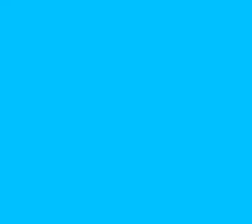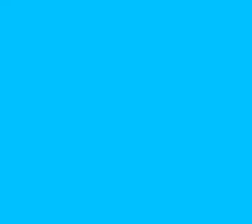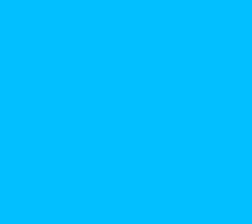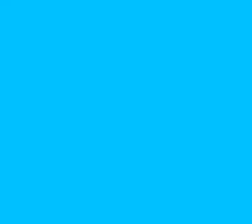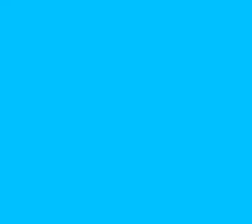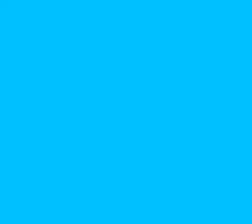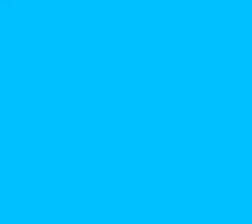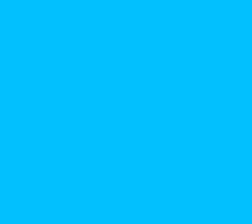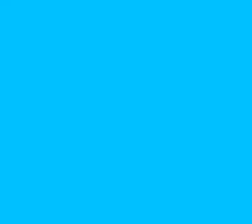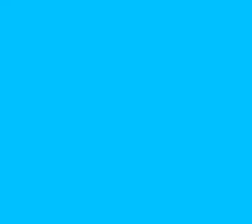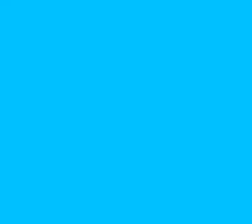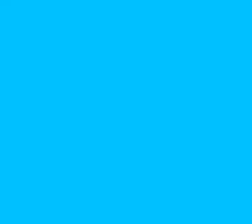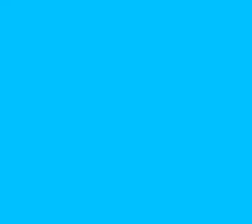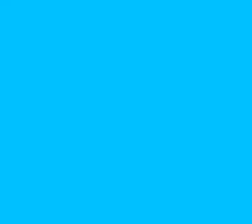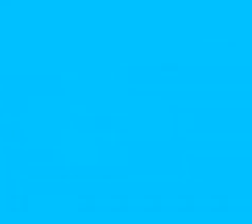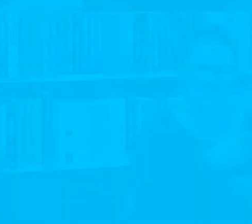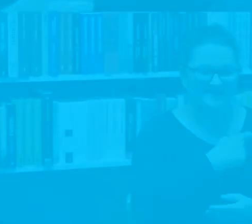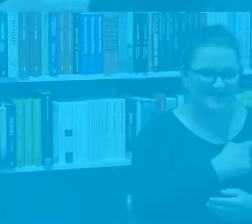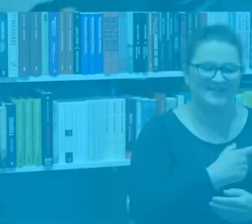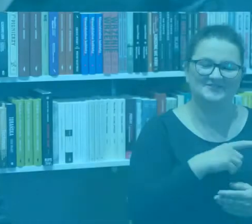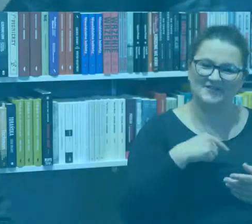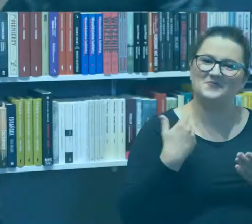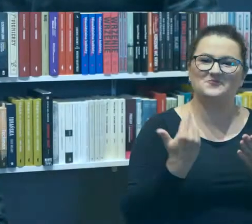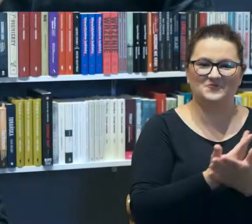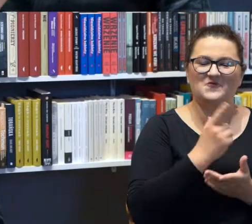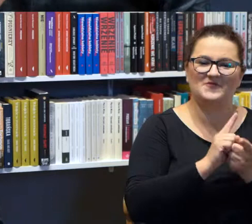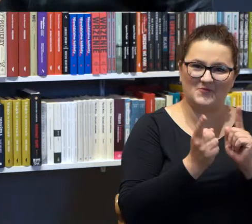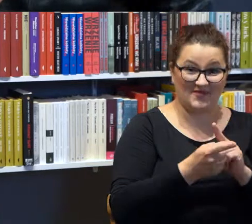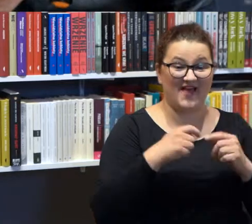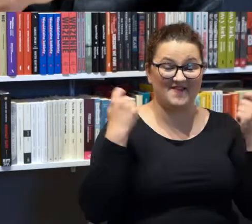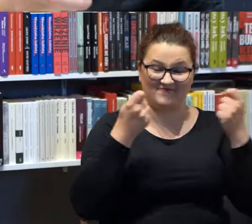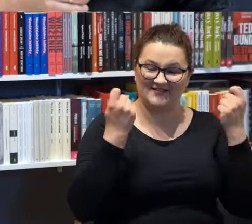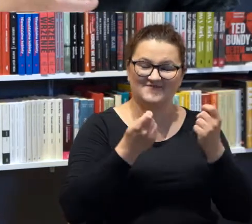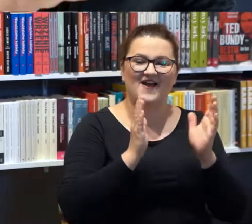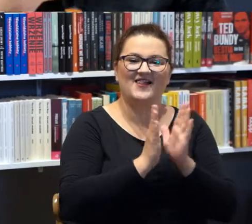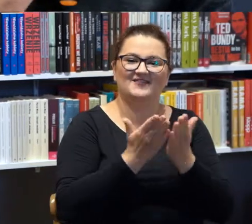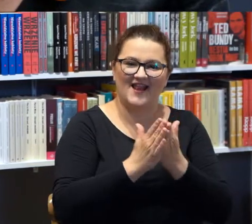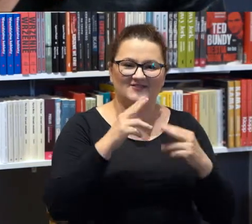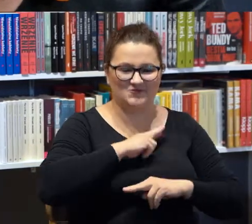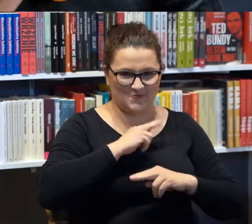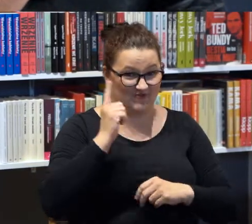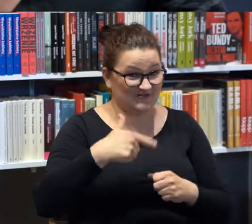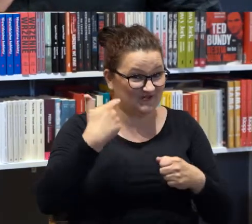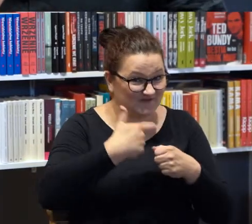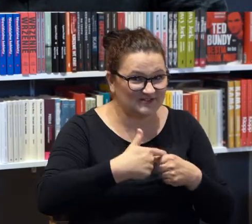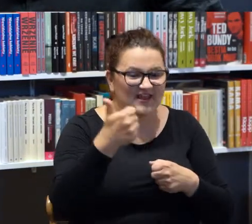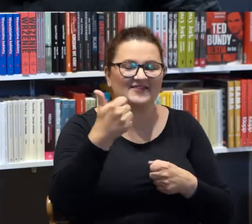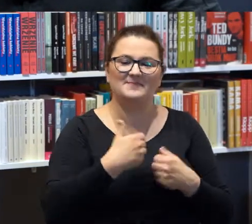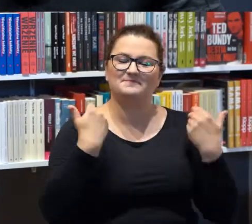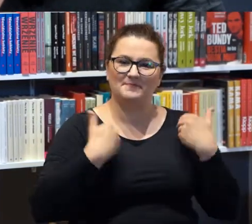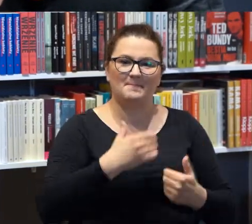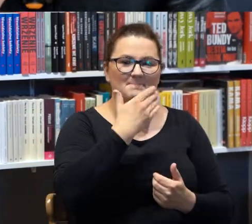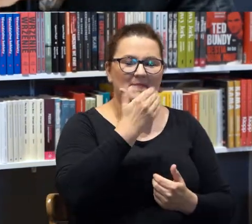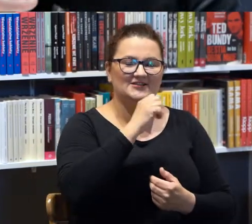Dzień dobry Państwu, witamy bardzo serdecznie na kolejnym spotkaniu w ramach Festiwalu Literacki Sopot 2021. Ja nazywam się